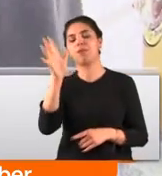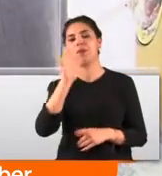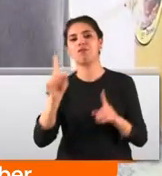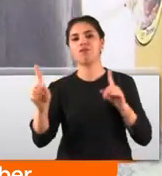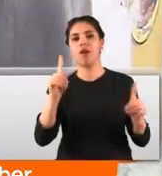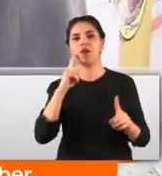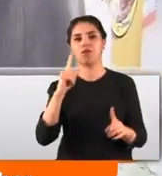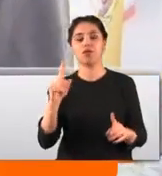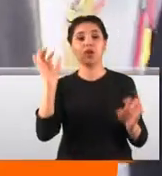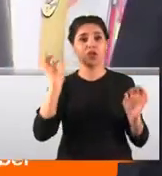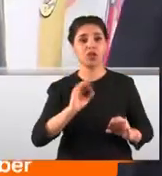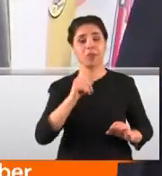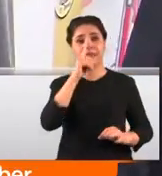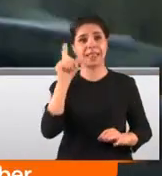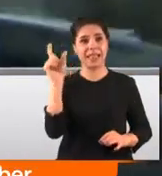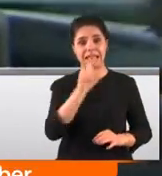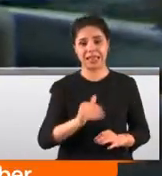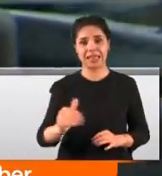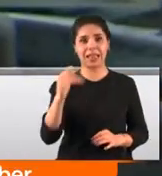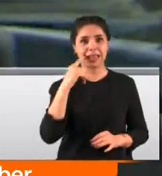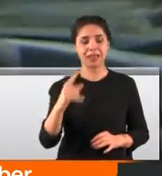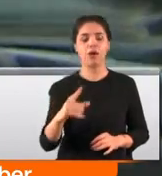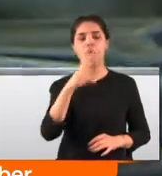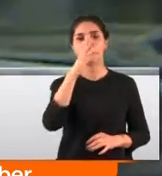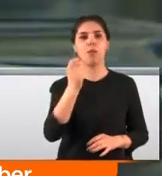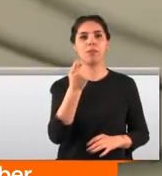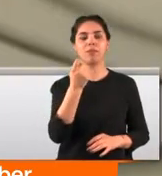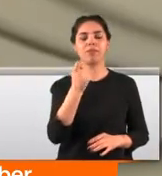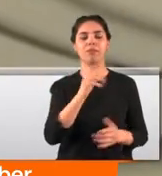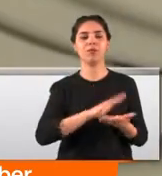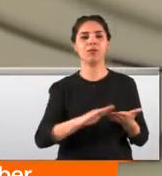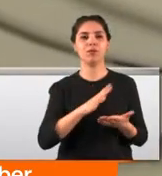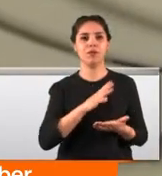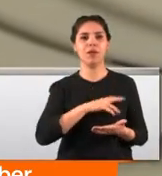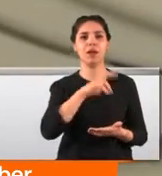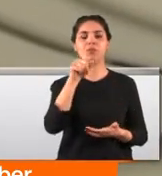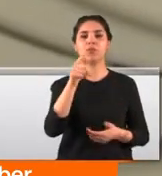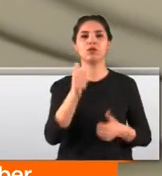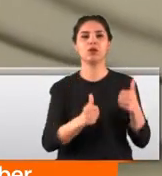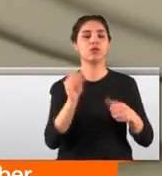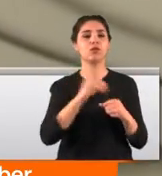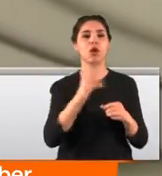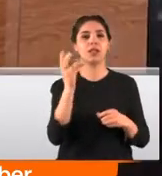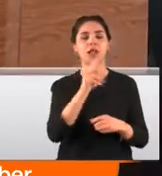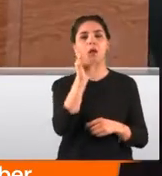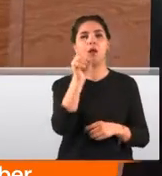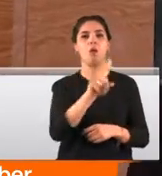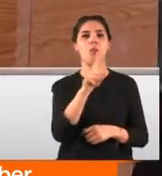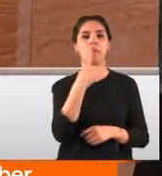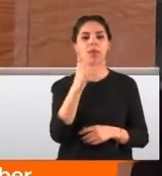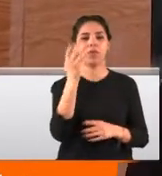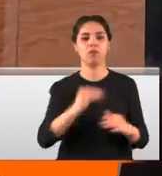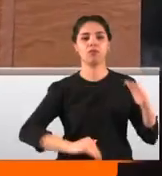arasında değişiyordu. Ancak Nisan ayı yaklaştıkça promosyon tutarları güncellenmeye başladı. Promosyon yarışında son rakam 10 bin lira. En